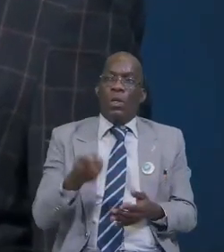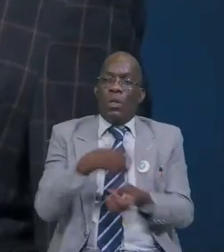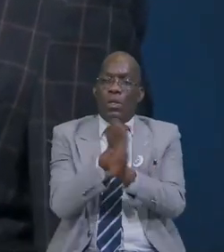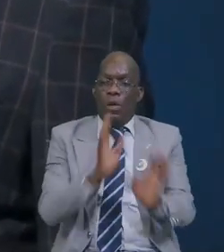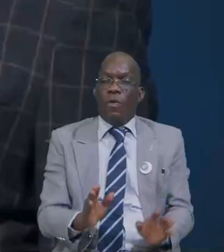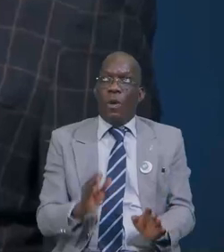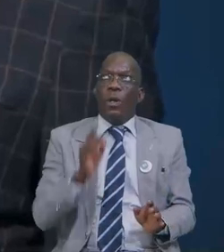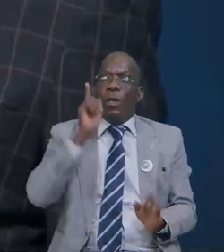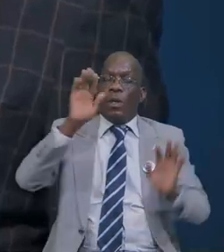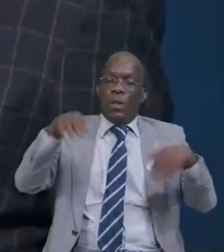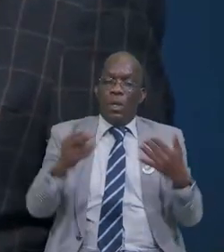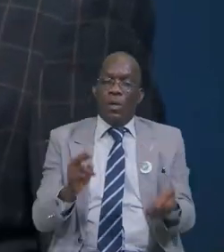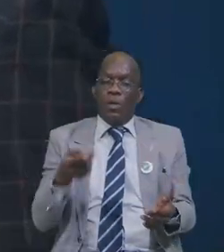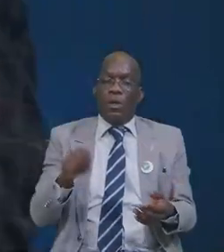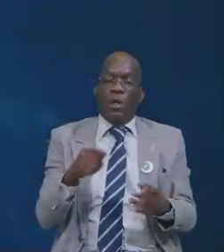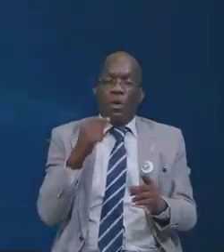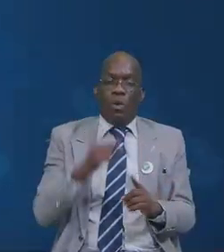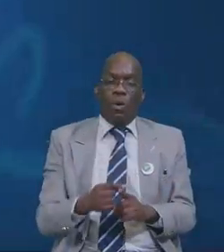Sauveur, il a donné la parole.